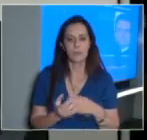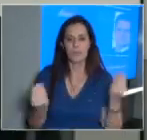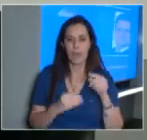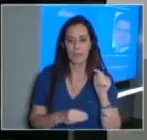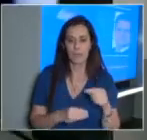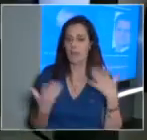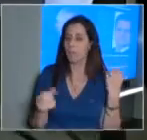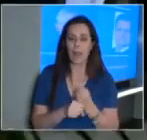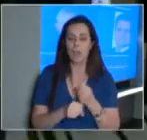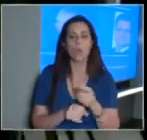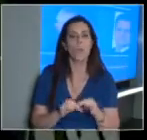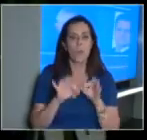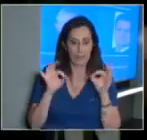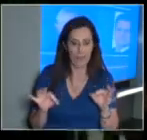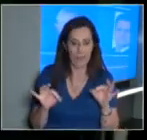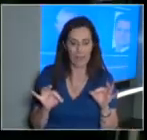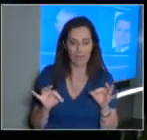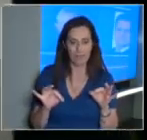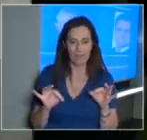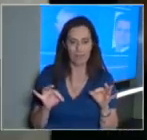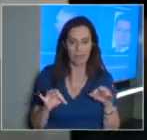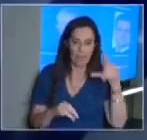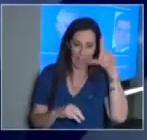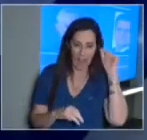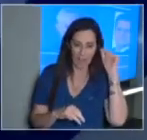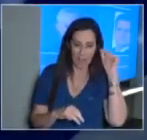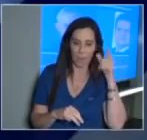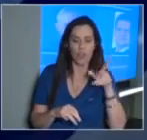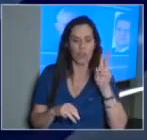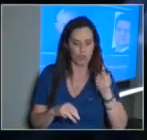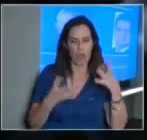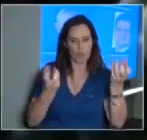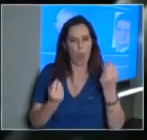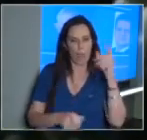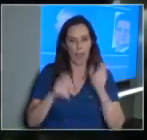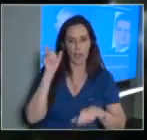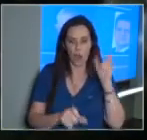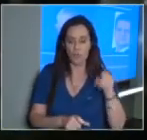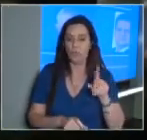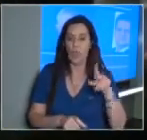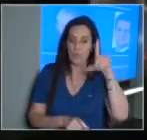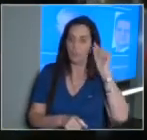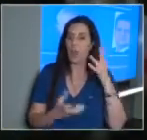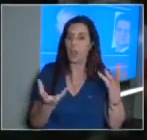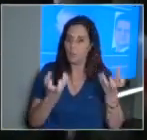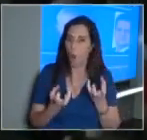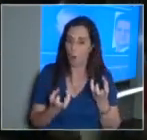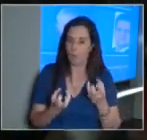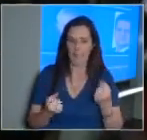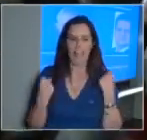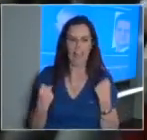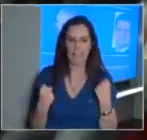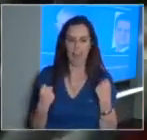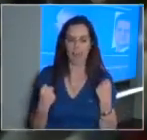והדבר הזה, אין מה לעשות, הוא מתחיל בתל אביב, לשם אתה יכול להביא הרבה מאוד אנשים, שם אתה יכול לרכז את